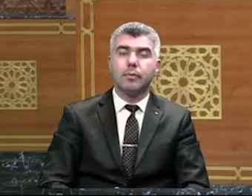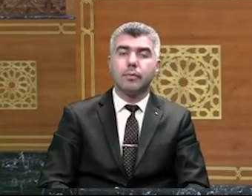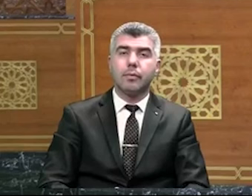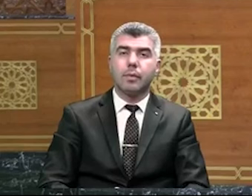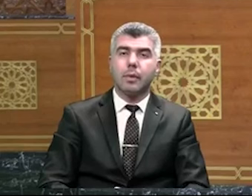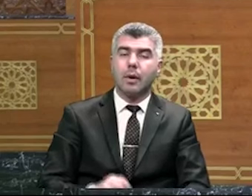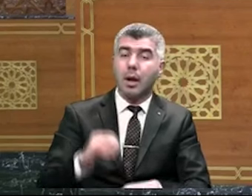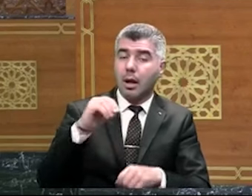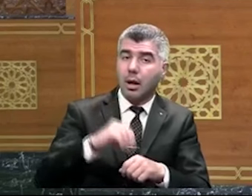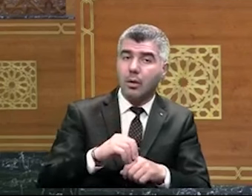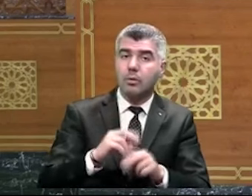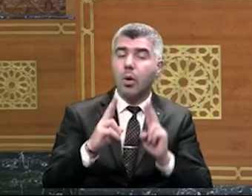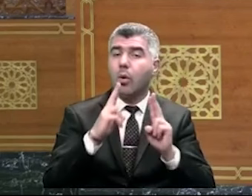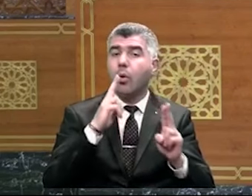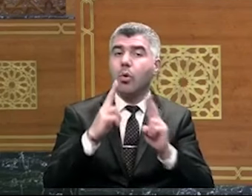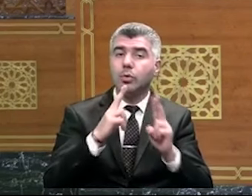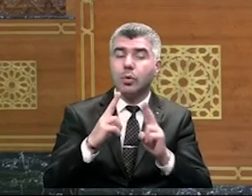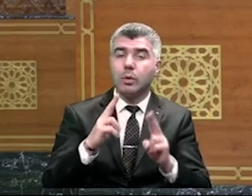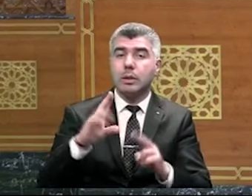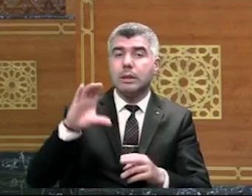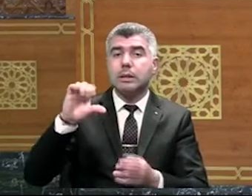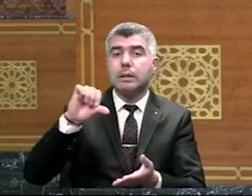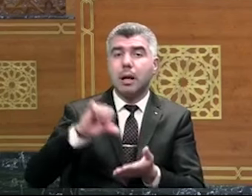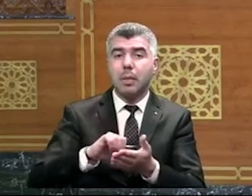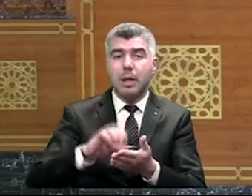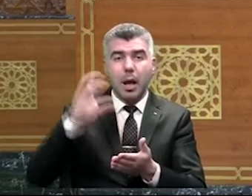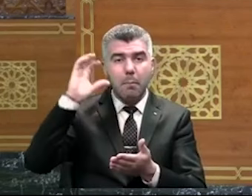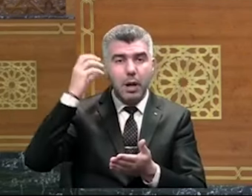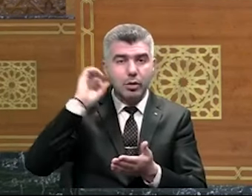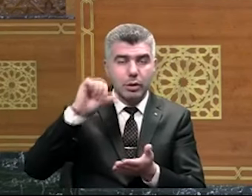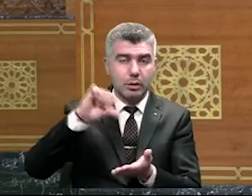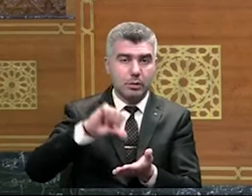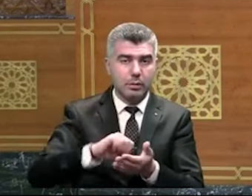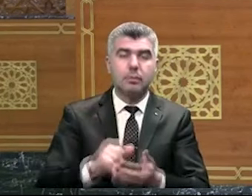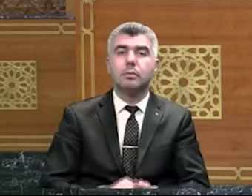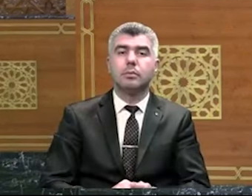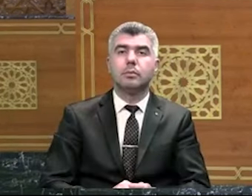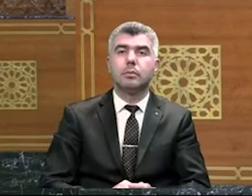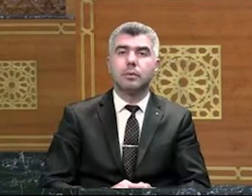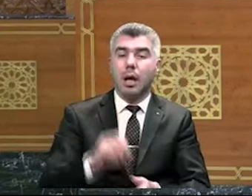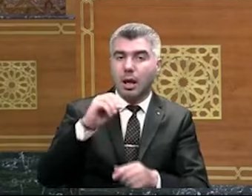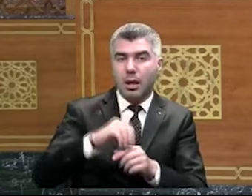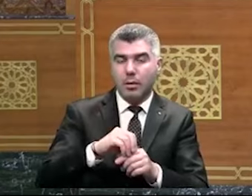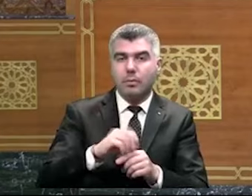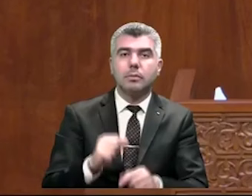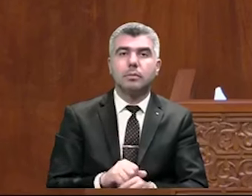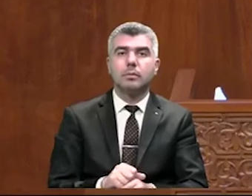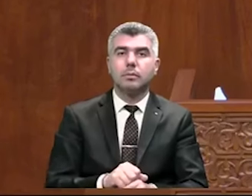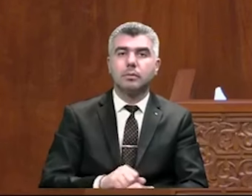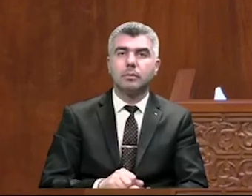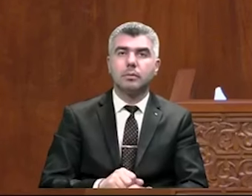مرتبط بطريق السيار الدار البيضاء برشيد وما هو مرتبط كذلك ذلك